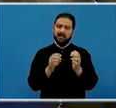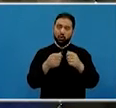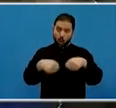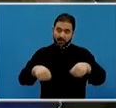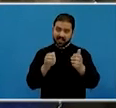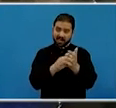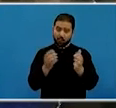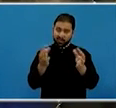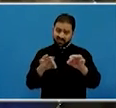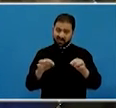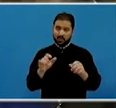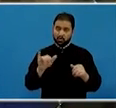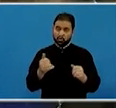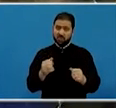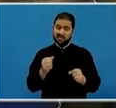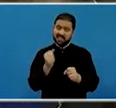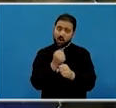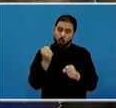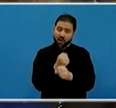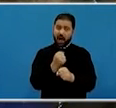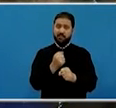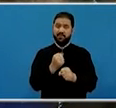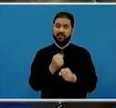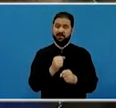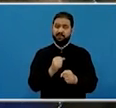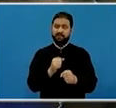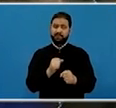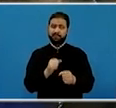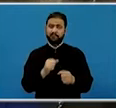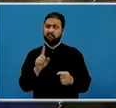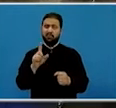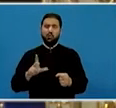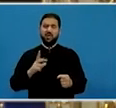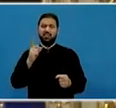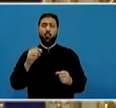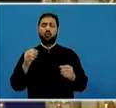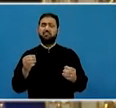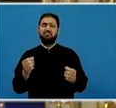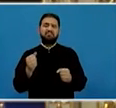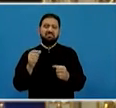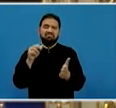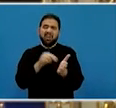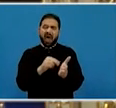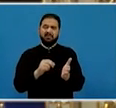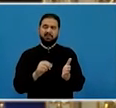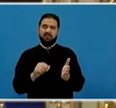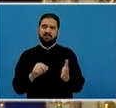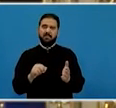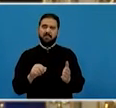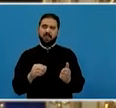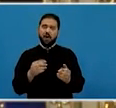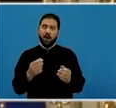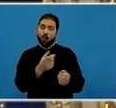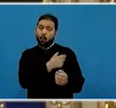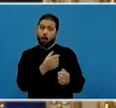să ne nevoim și noi în mod personal mai mult, pentru că nu este un dat de la sine. Pot contribui rețelele sociale și media